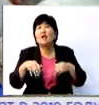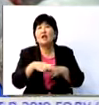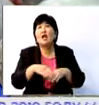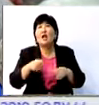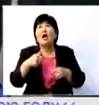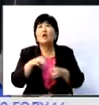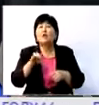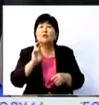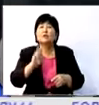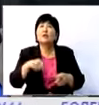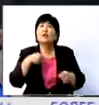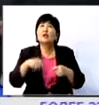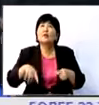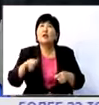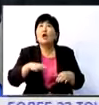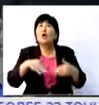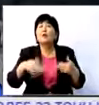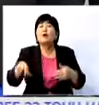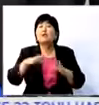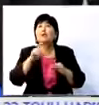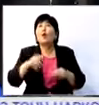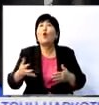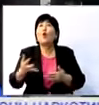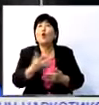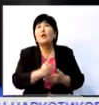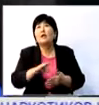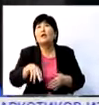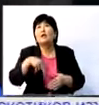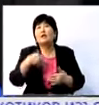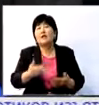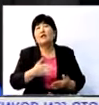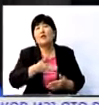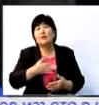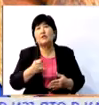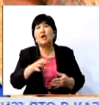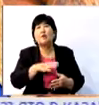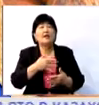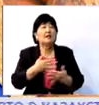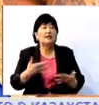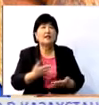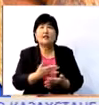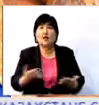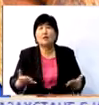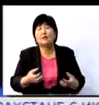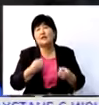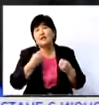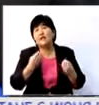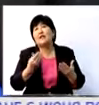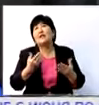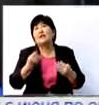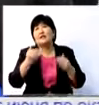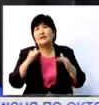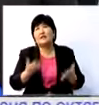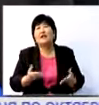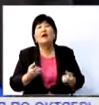Аким области посетил ярмарку района, поздравил сельчан с урожаем и выразил благодарность за богатый ассортимент товаров и щедрые скидки.